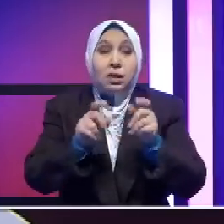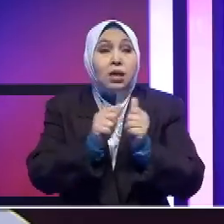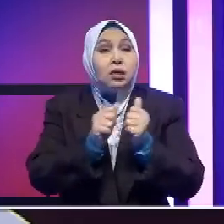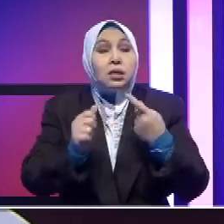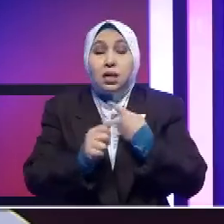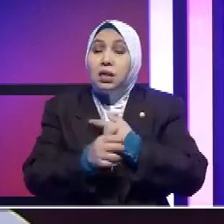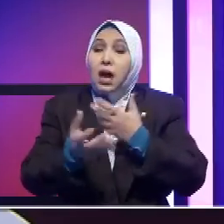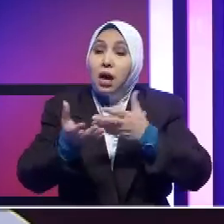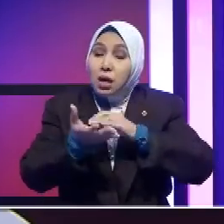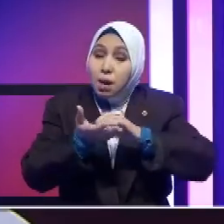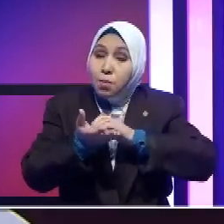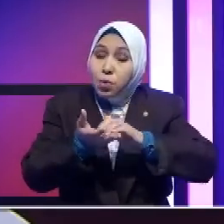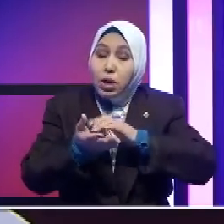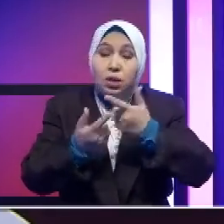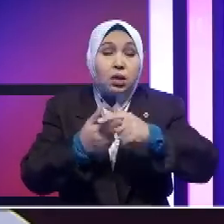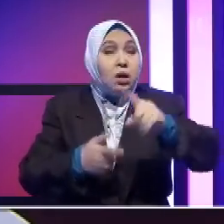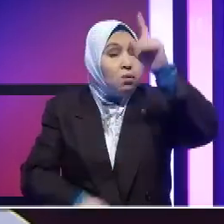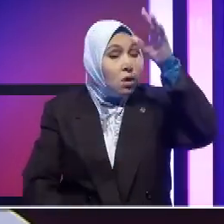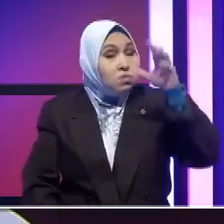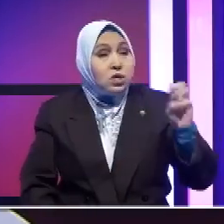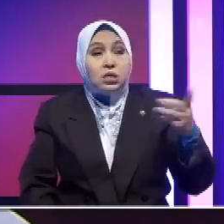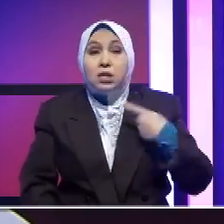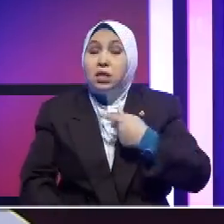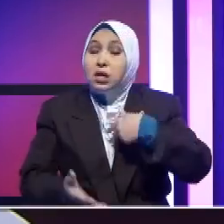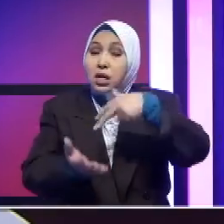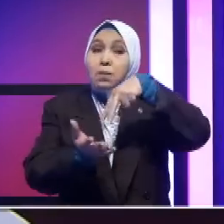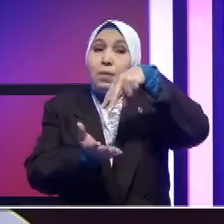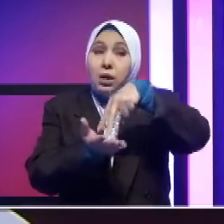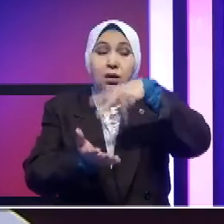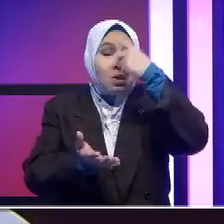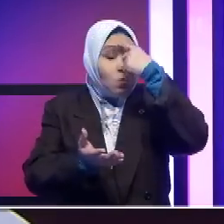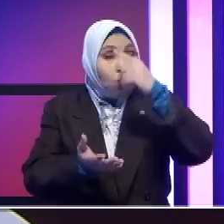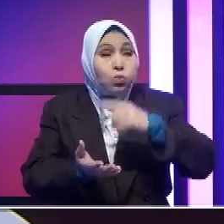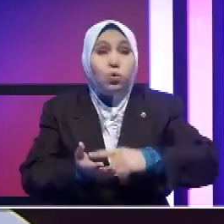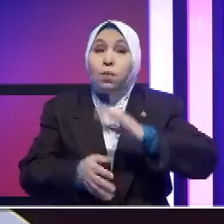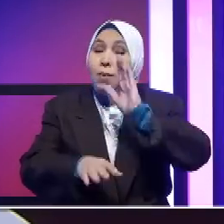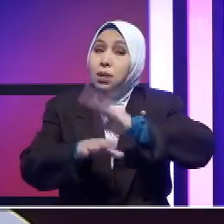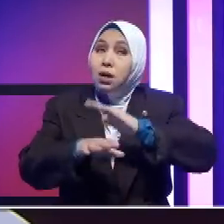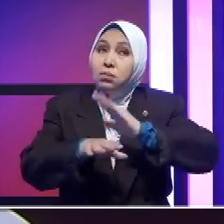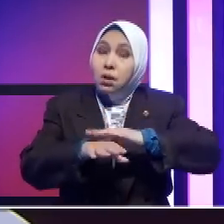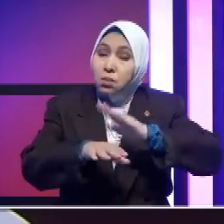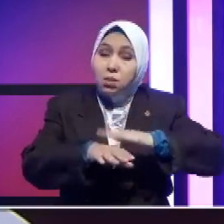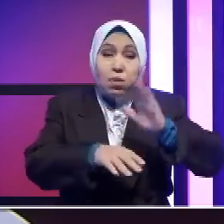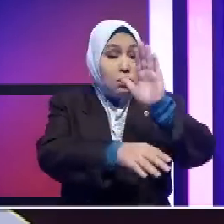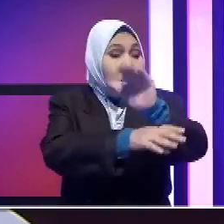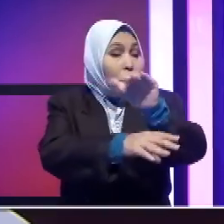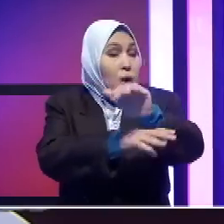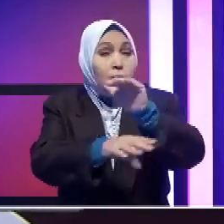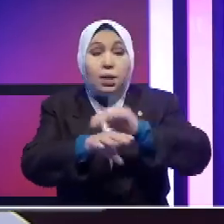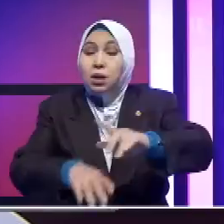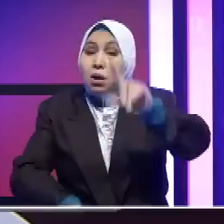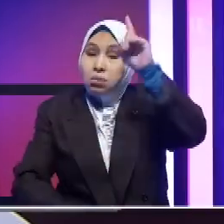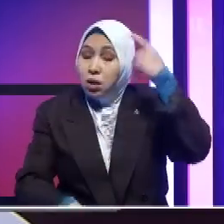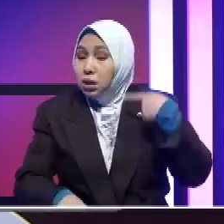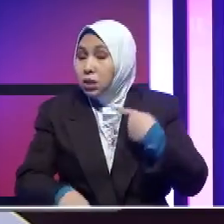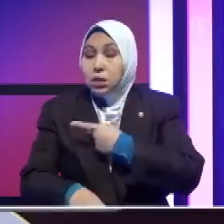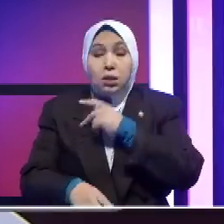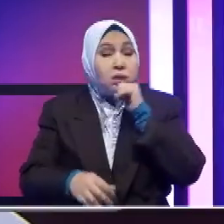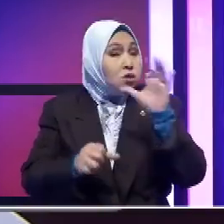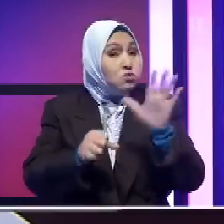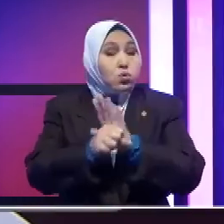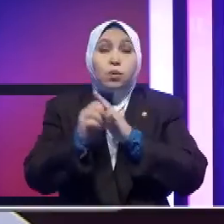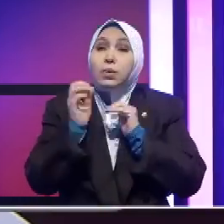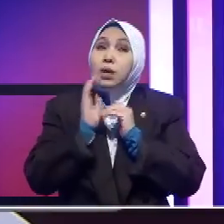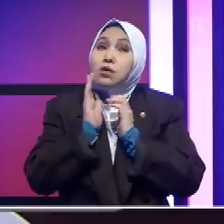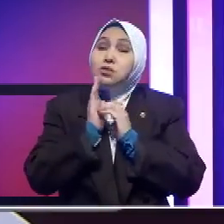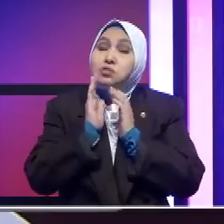nakkan keampunan daripada Allah Subhanahu Wa Taala, kita kena bangkit untuk mengajak orang kepada Allah. Tidak cukup kita istighfar seorang-seorang Ustaz ya, lepas tu